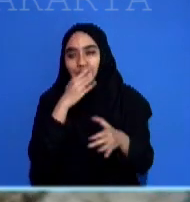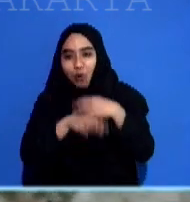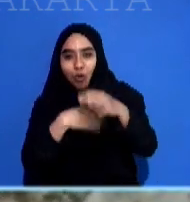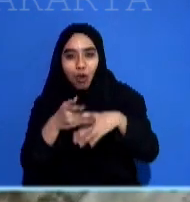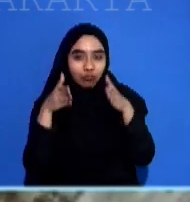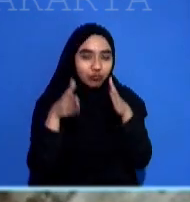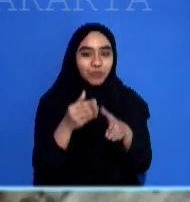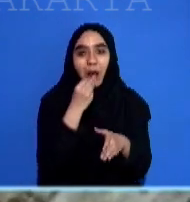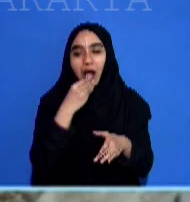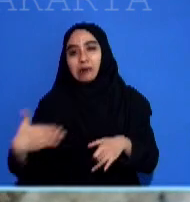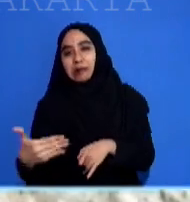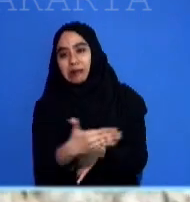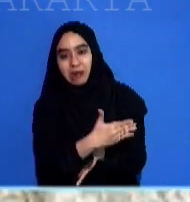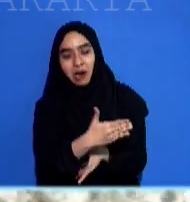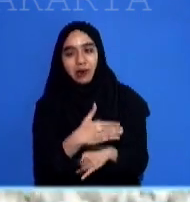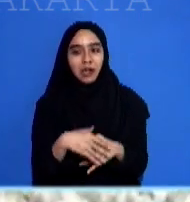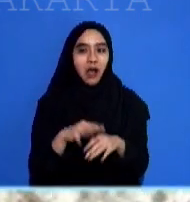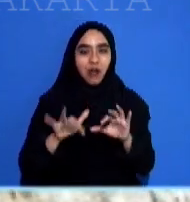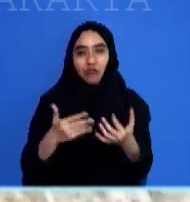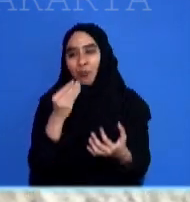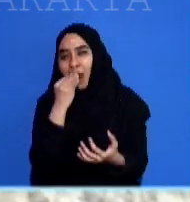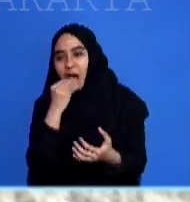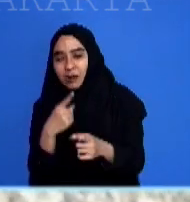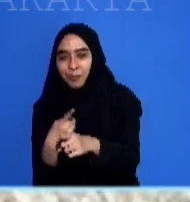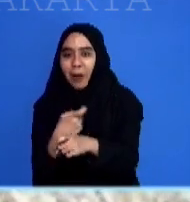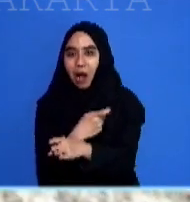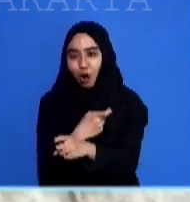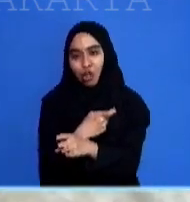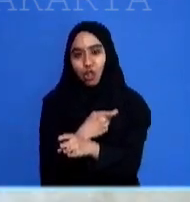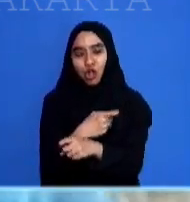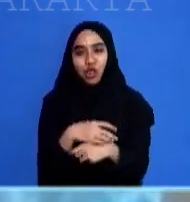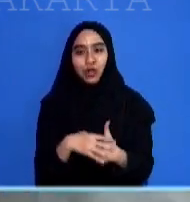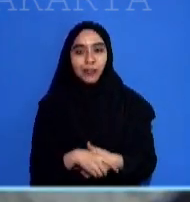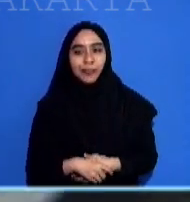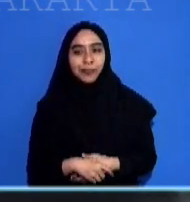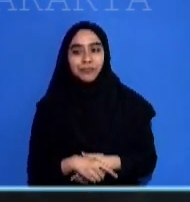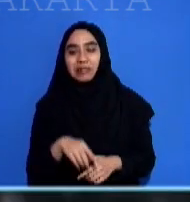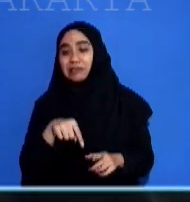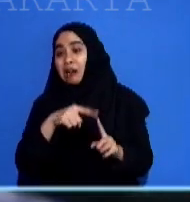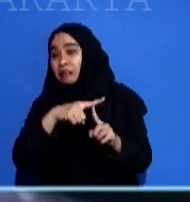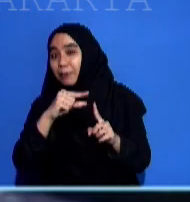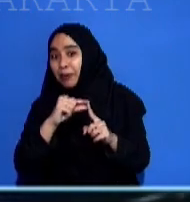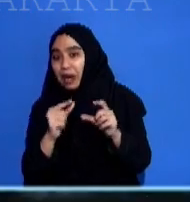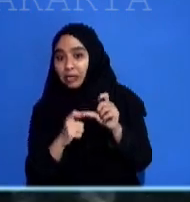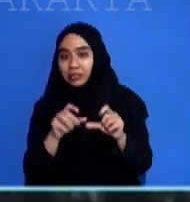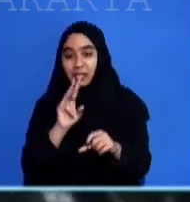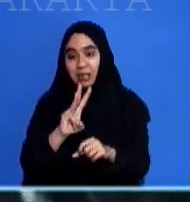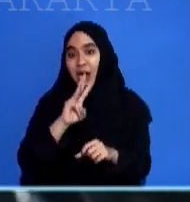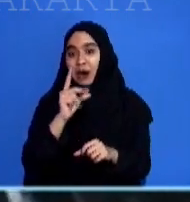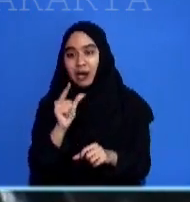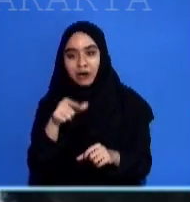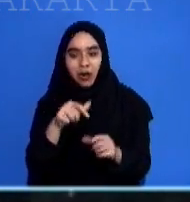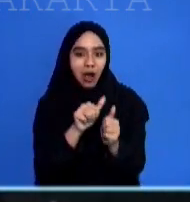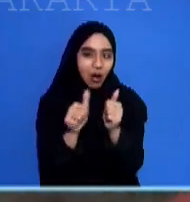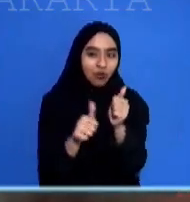ngulaah magot gunggunging tenaga karya ing TPS 3R Purwa Menik wonten Wulung tiang Lan dereng dipun